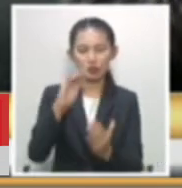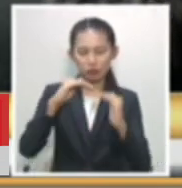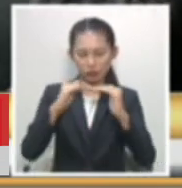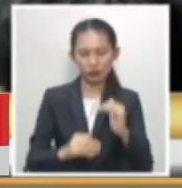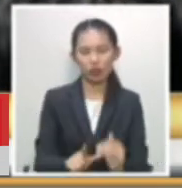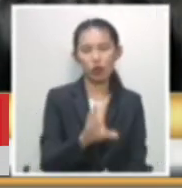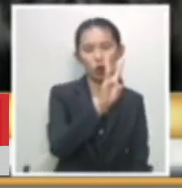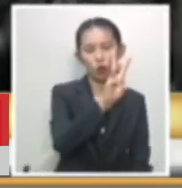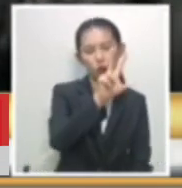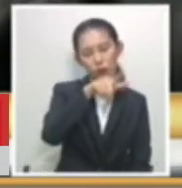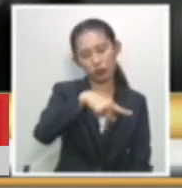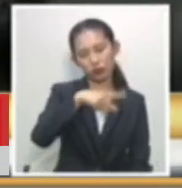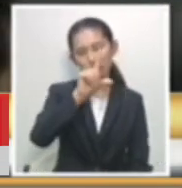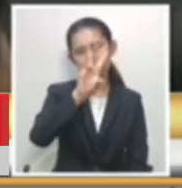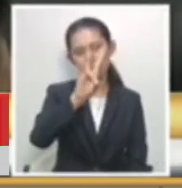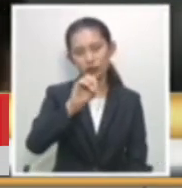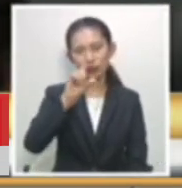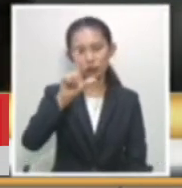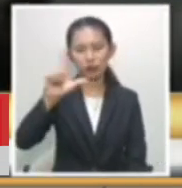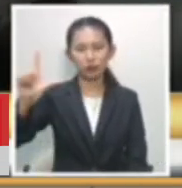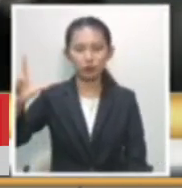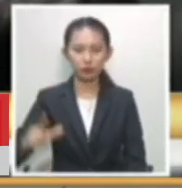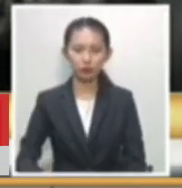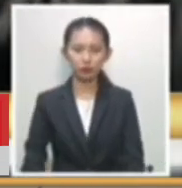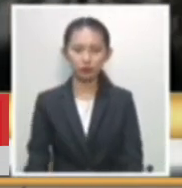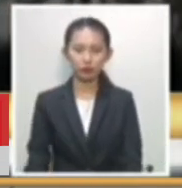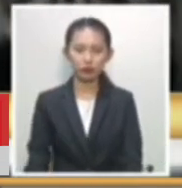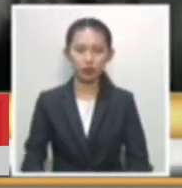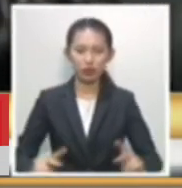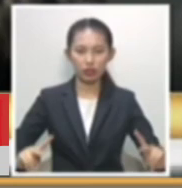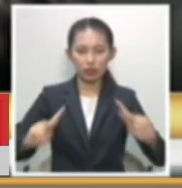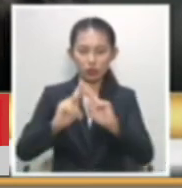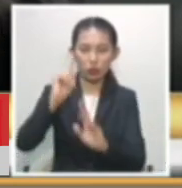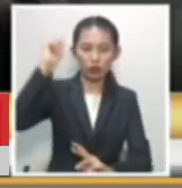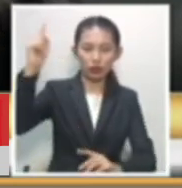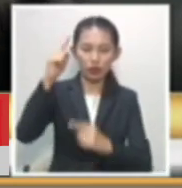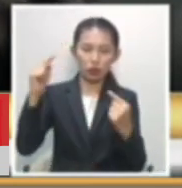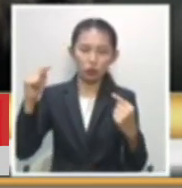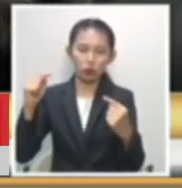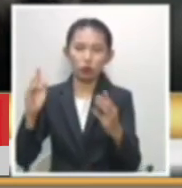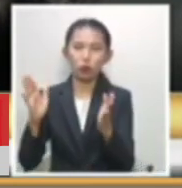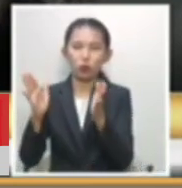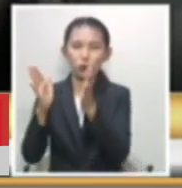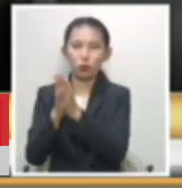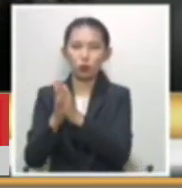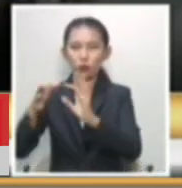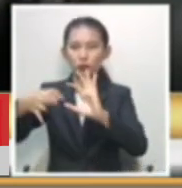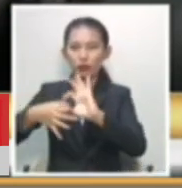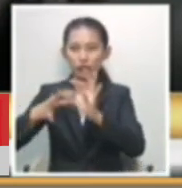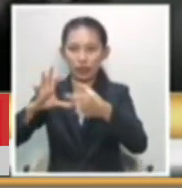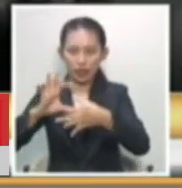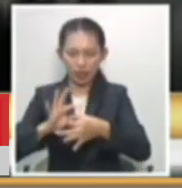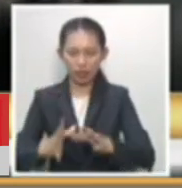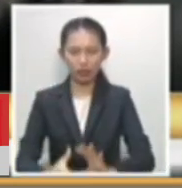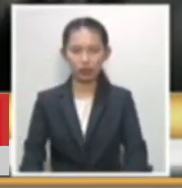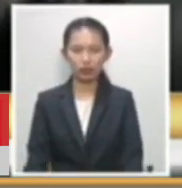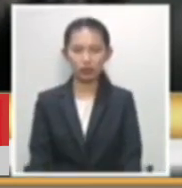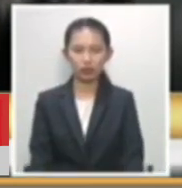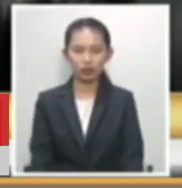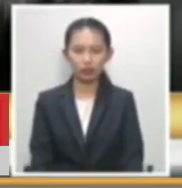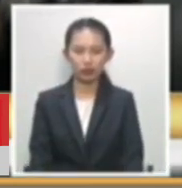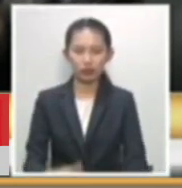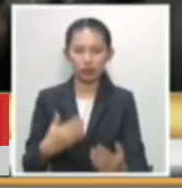6,071 ล้านบาทกระทรวงท่องเที่ยวและการกีฬาด้วยนะคะขอย้ำมีการกีฬาด้วยซึ่งน้อยกว่าการพาณิ